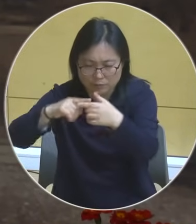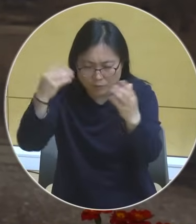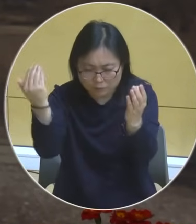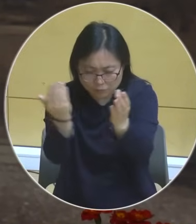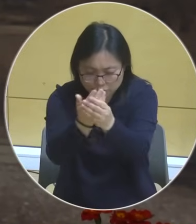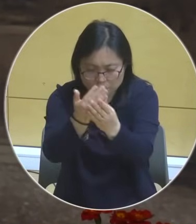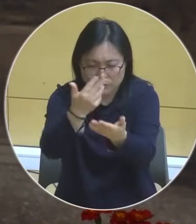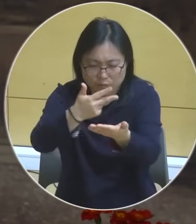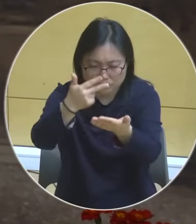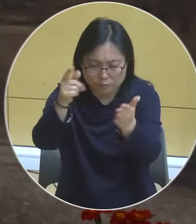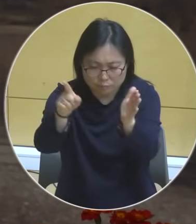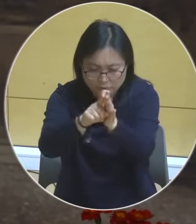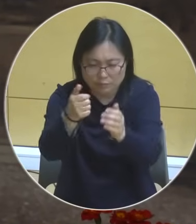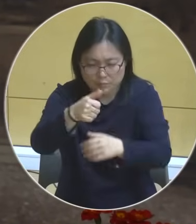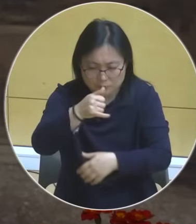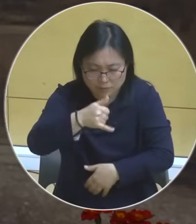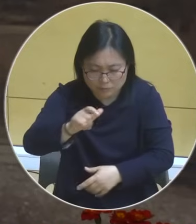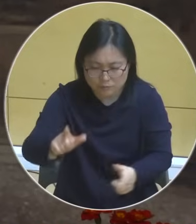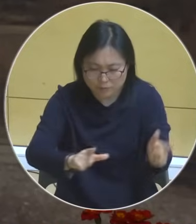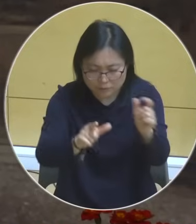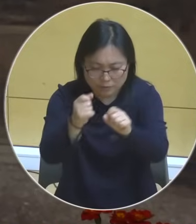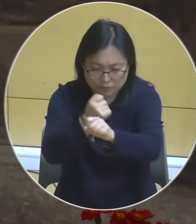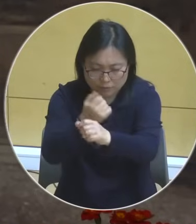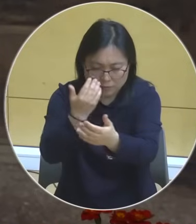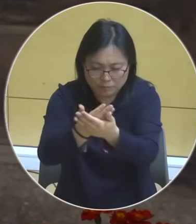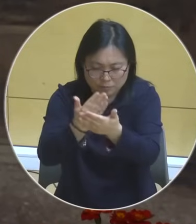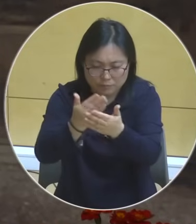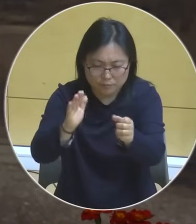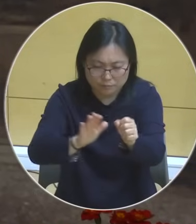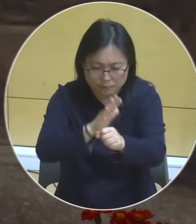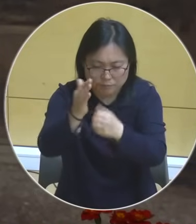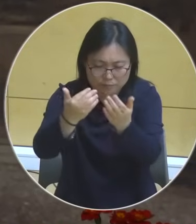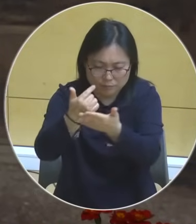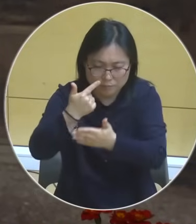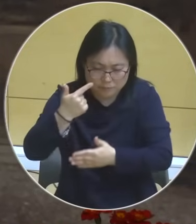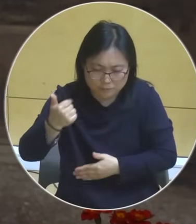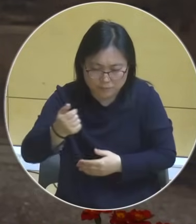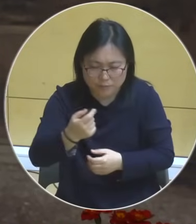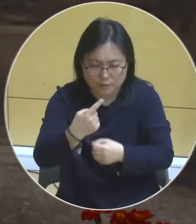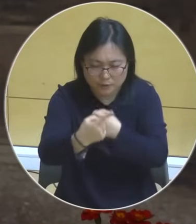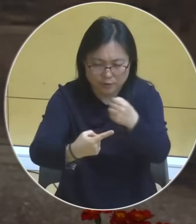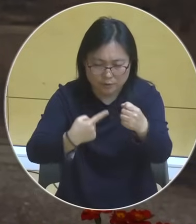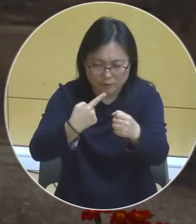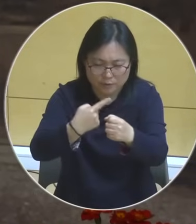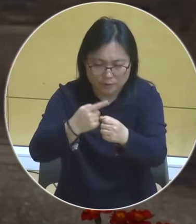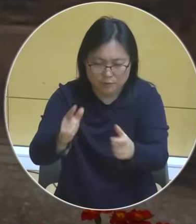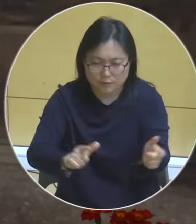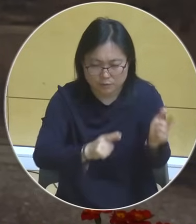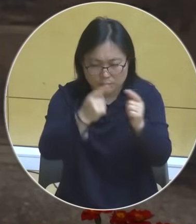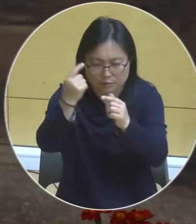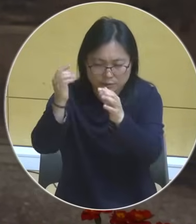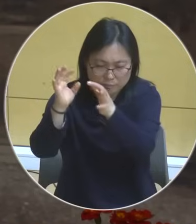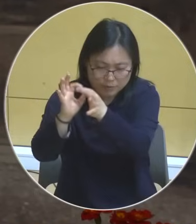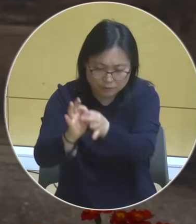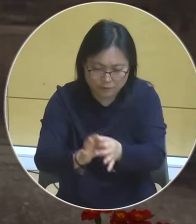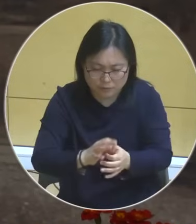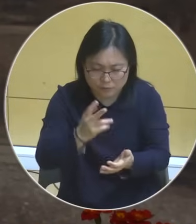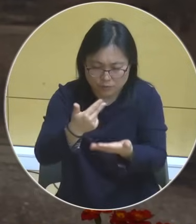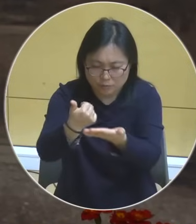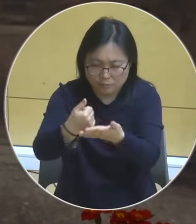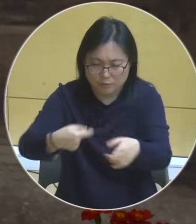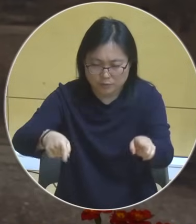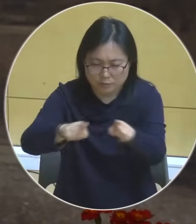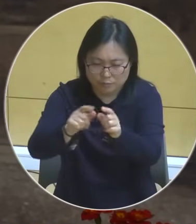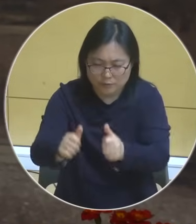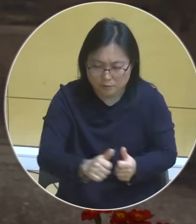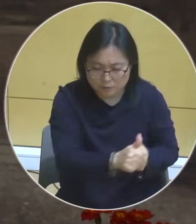주옵시기를 기도드립니다. 사랑의 하나님 아버지, 한 해를 살아오면서 주님께서 함께하여 주셨음에